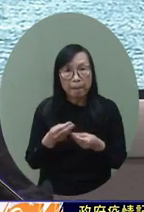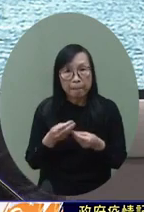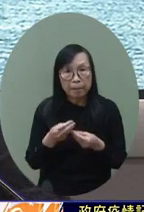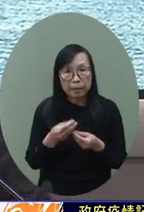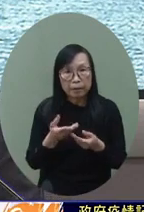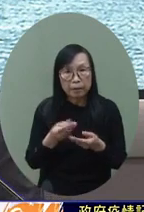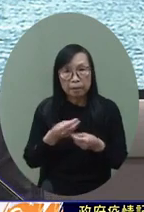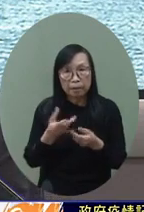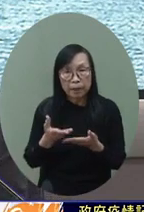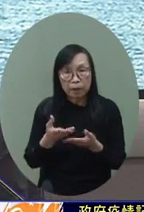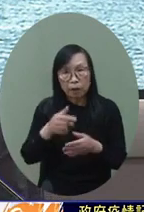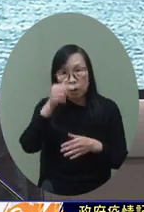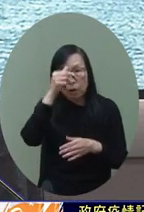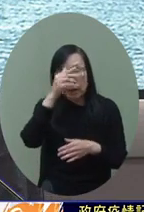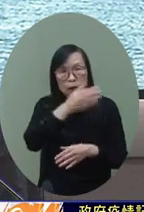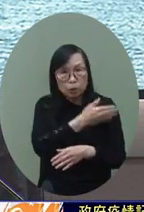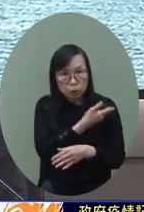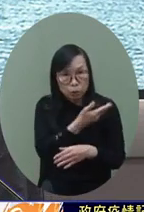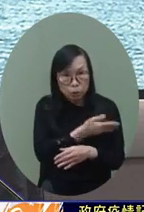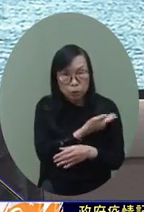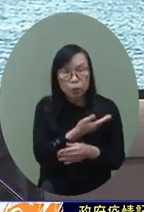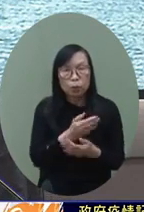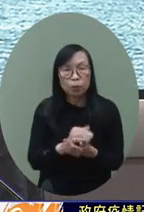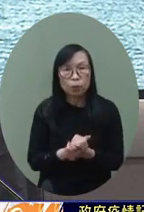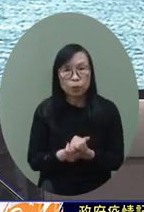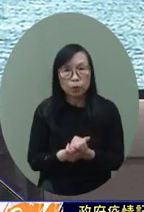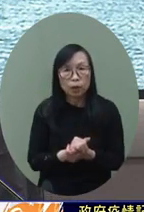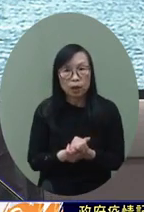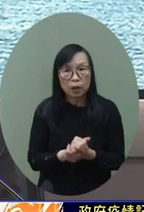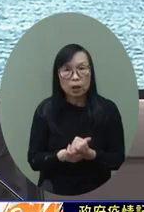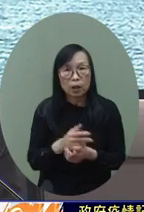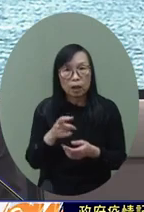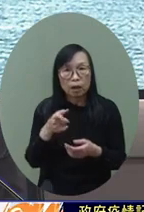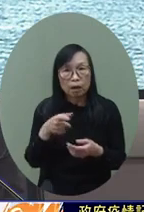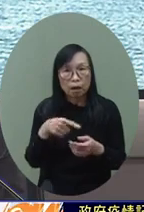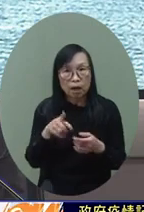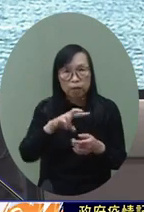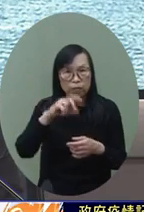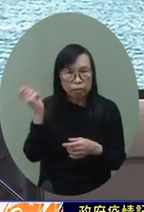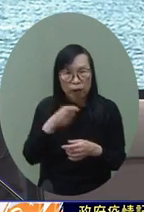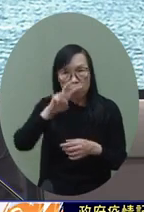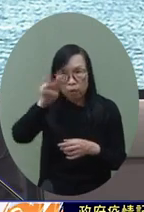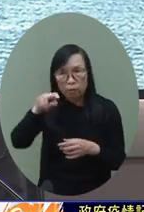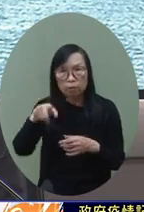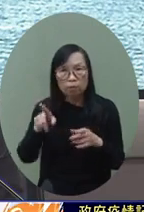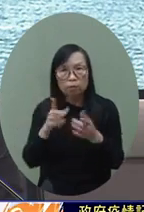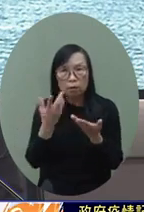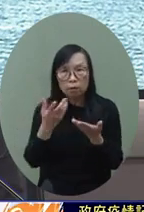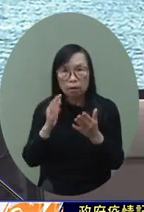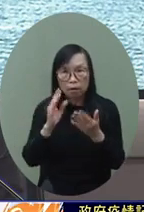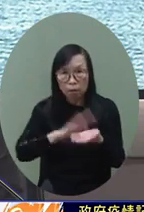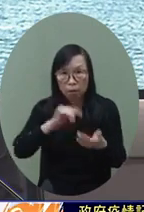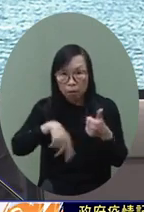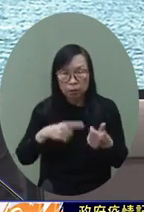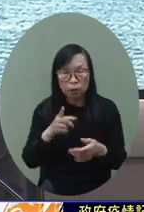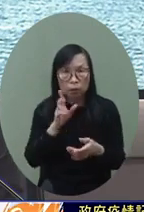成個醫護嘅即係個偵測嗰度咧，可以盡早揾出個案出嚟啦。咁都知道咧，個案如